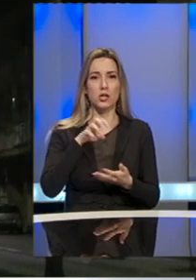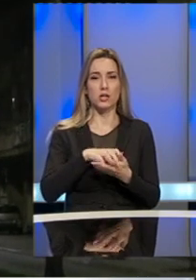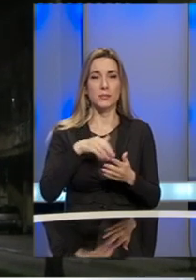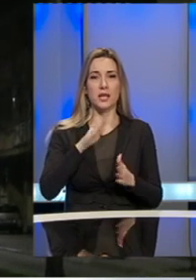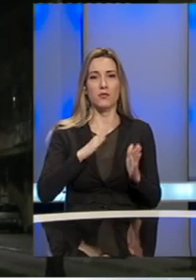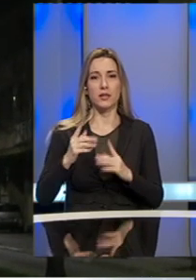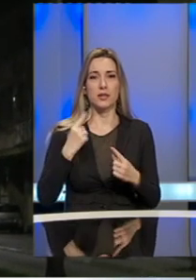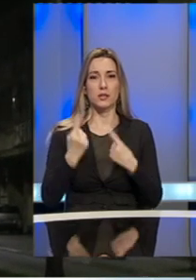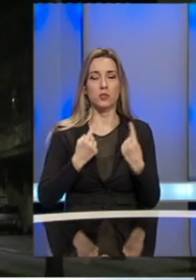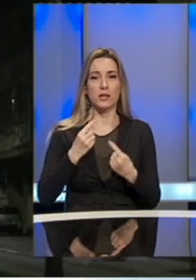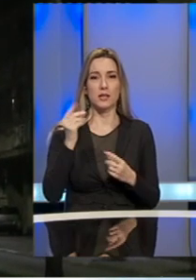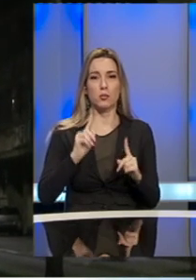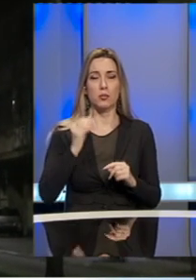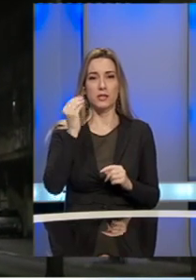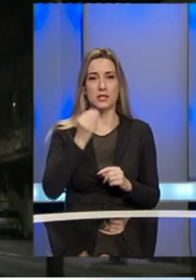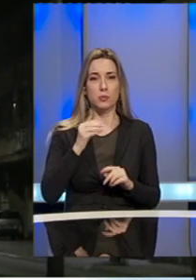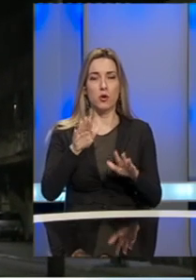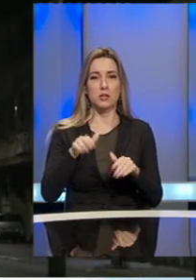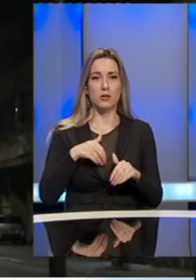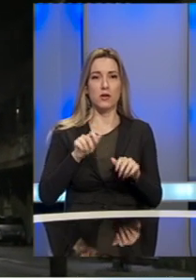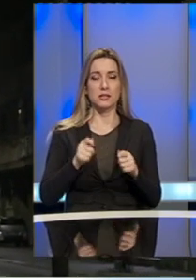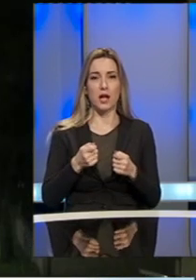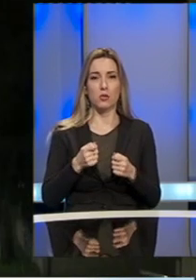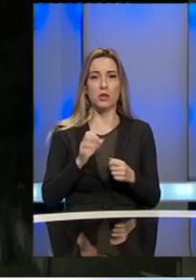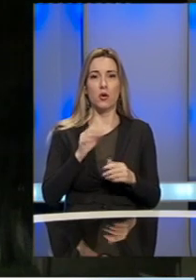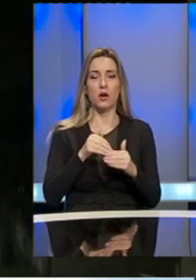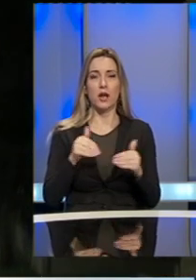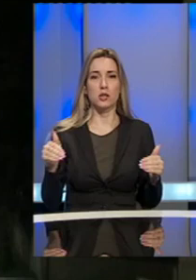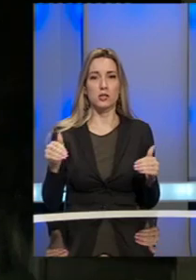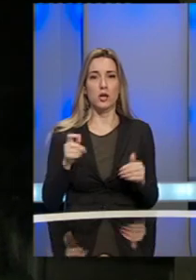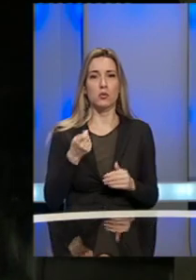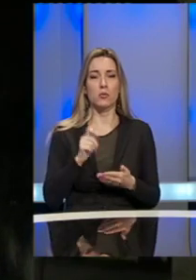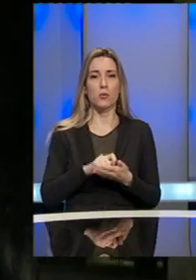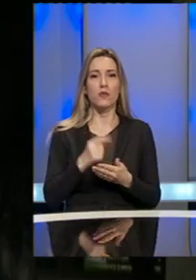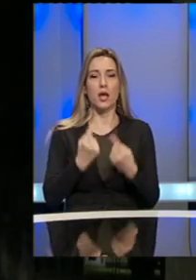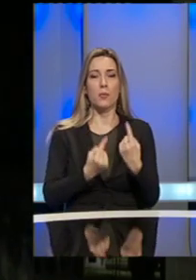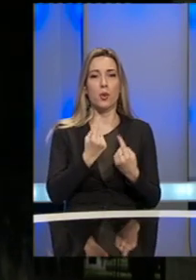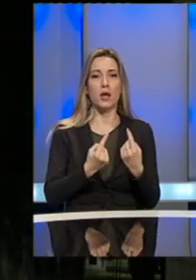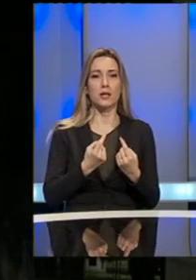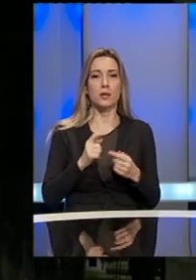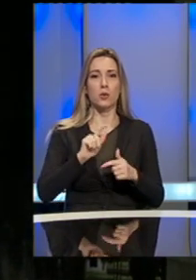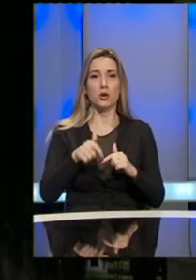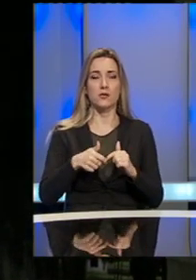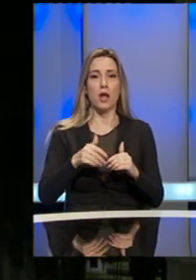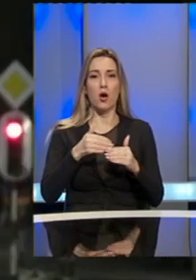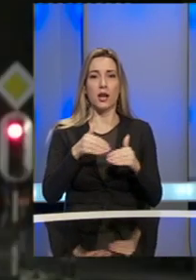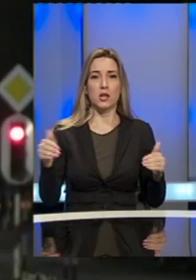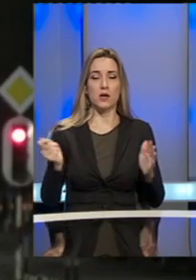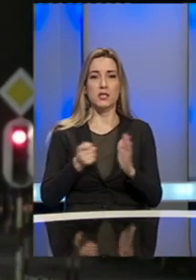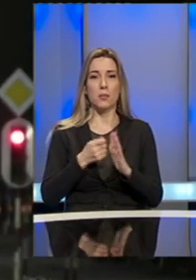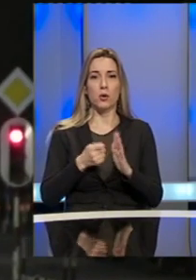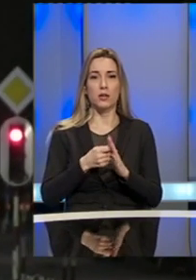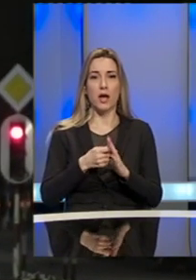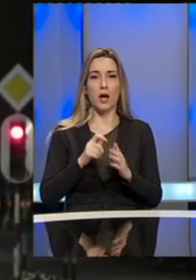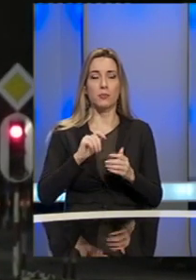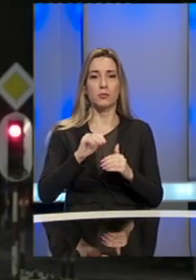vanredne situacije u Republici Srpskoj usvojio je zaključak o ograničenju kupovine pojedinih proizvoda. Ograničava se prodaja